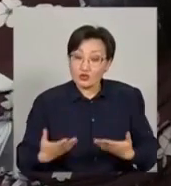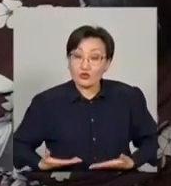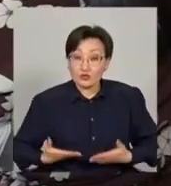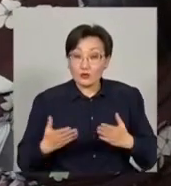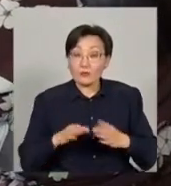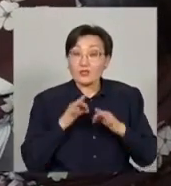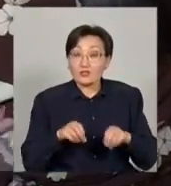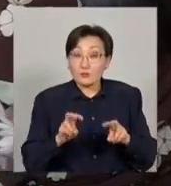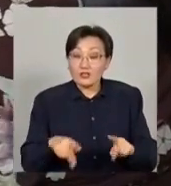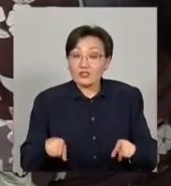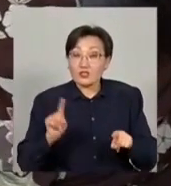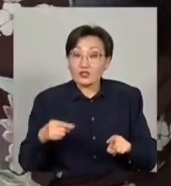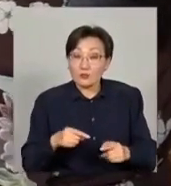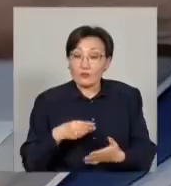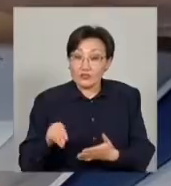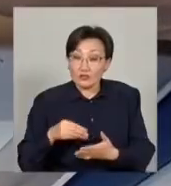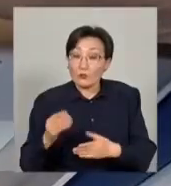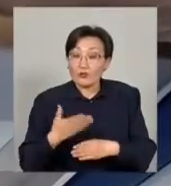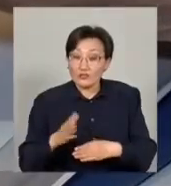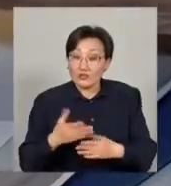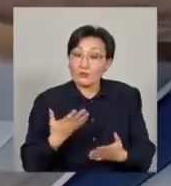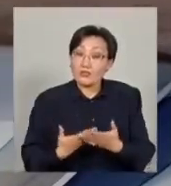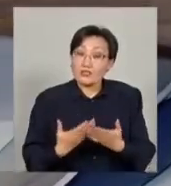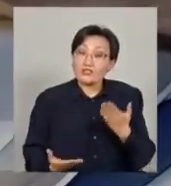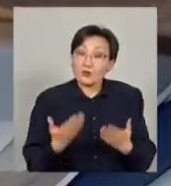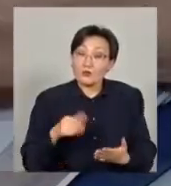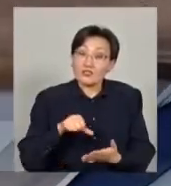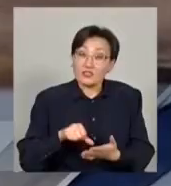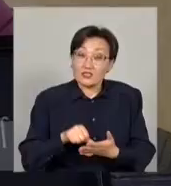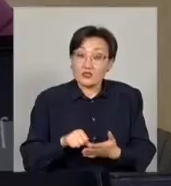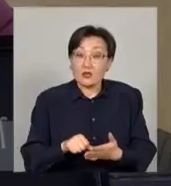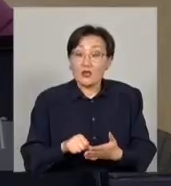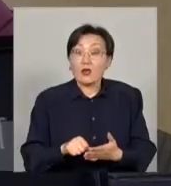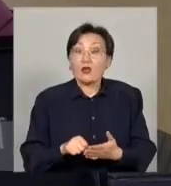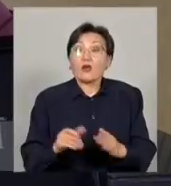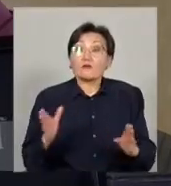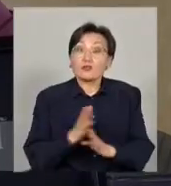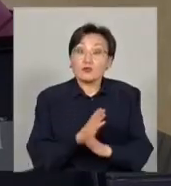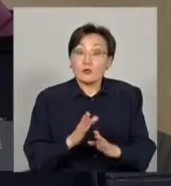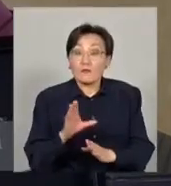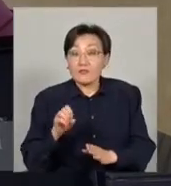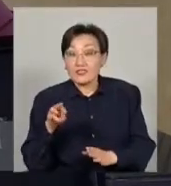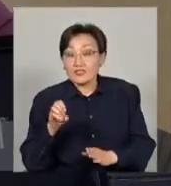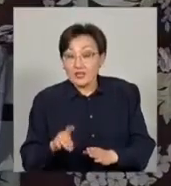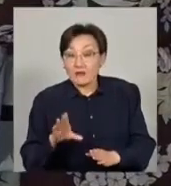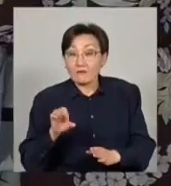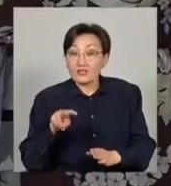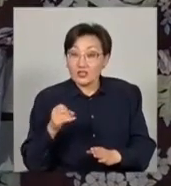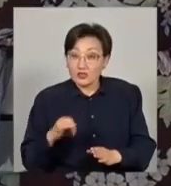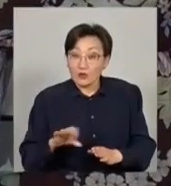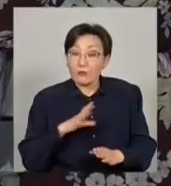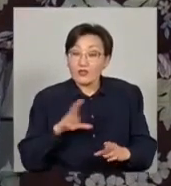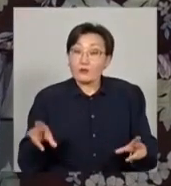отмечают нумерологи, даже если покупка в ипотеку. К примеру, если взять представителей знаков стихий воздуха, близнецов, весов и водолеев, то год обещает